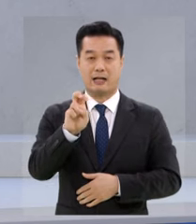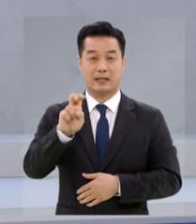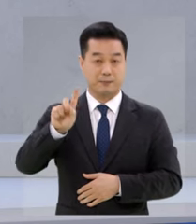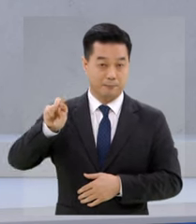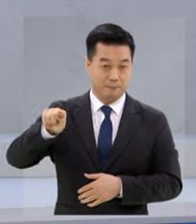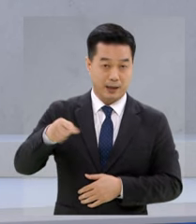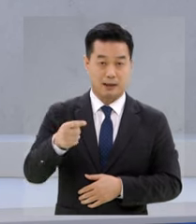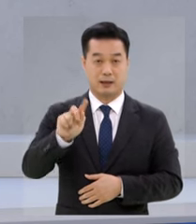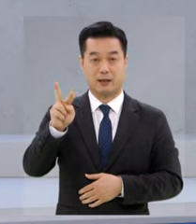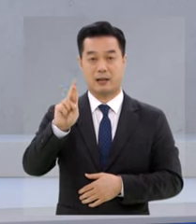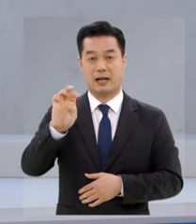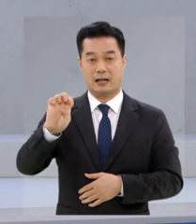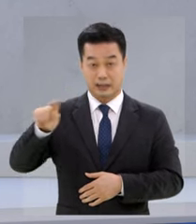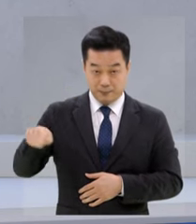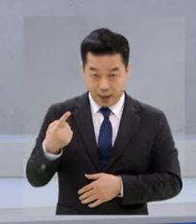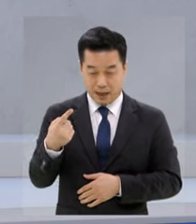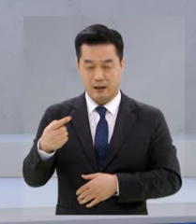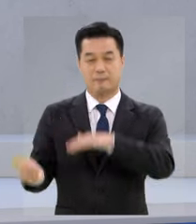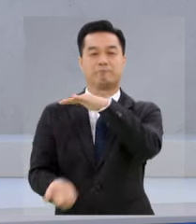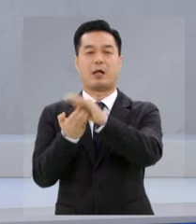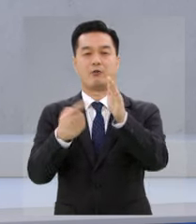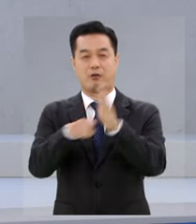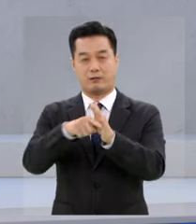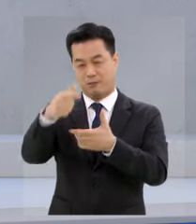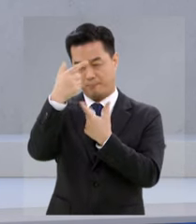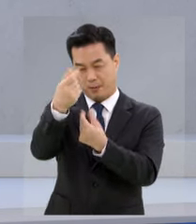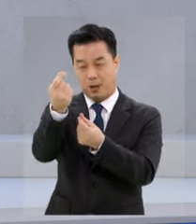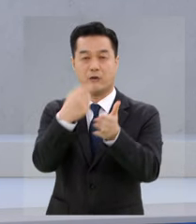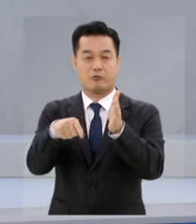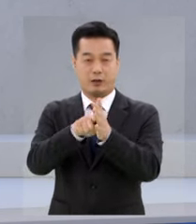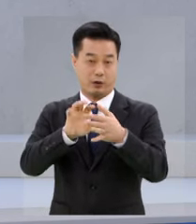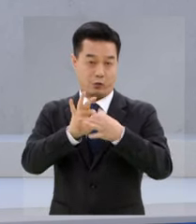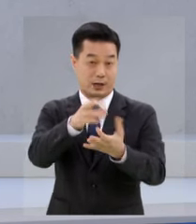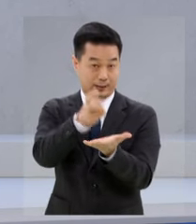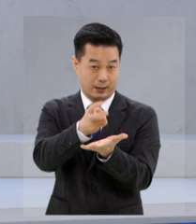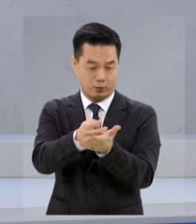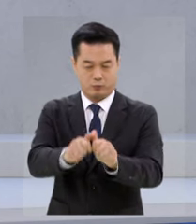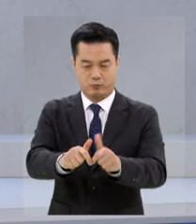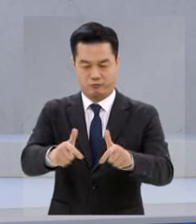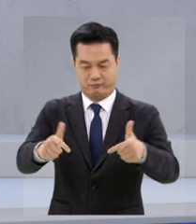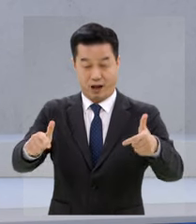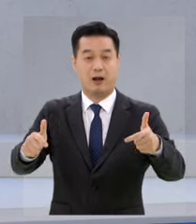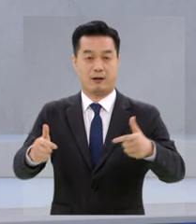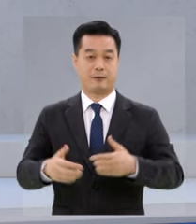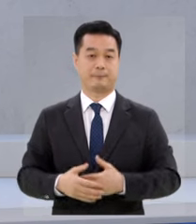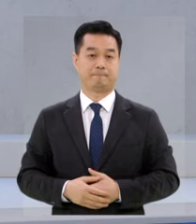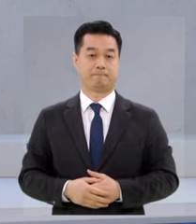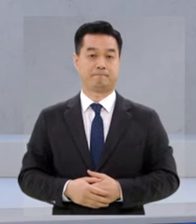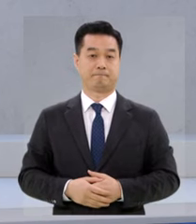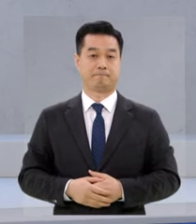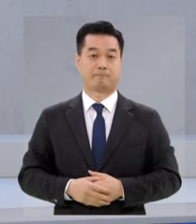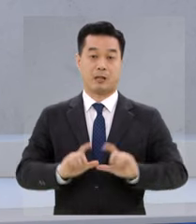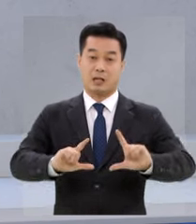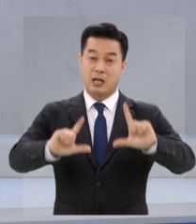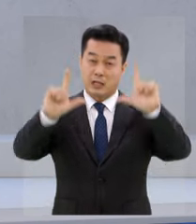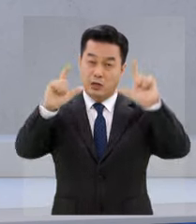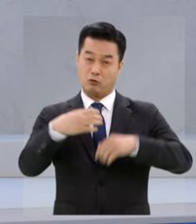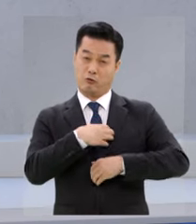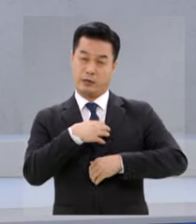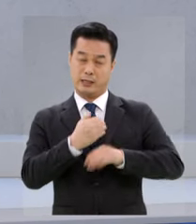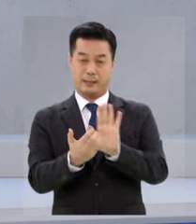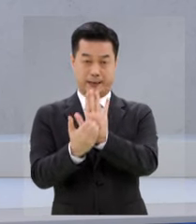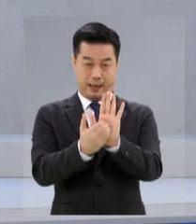에너지를 적기에 공급할 수 있도록 관련 제도를 확대할 것입니다 기후위기 대응뿐